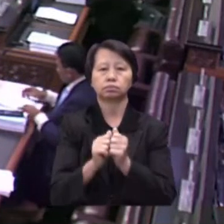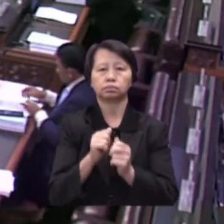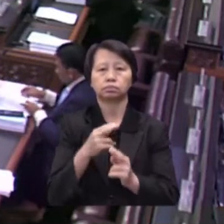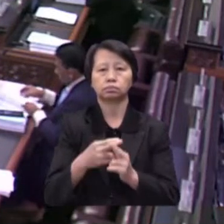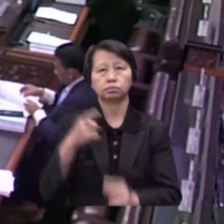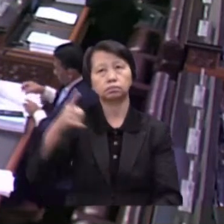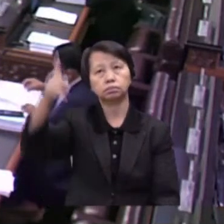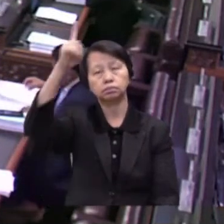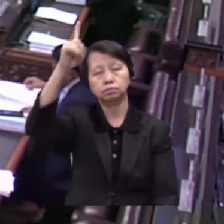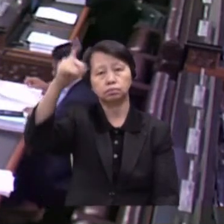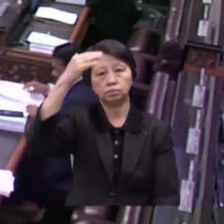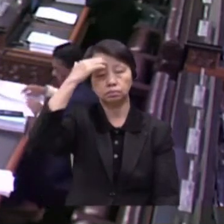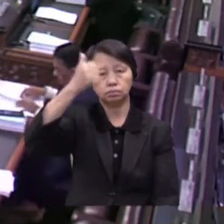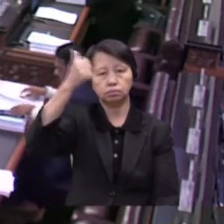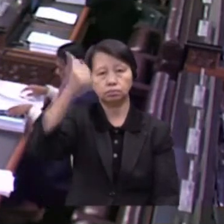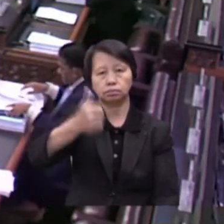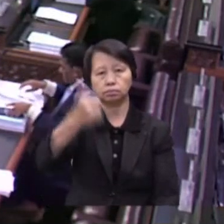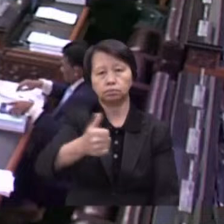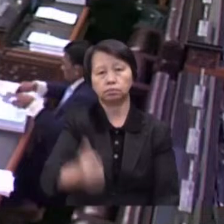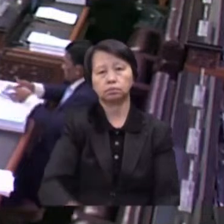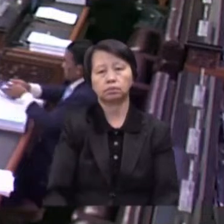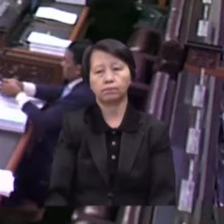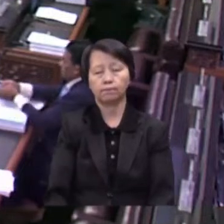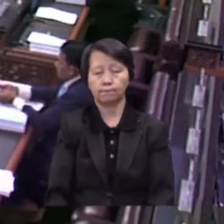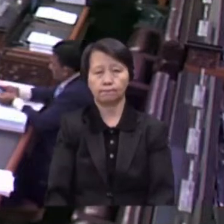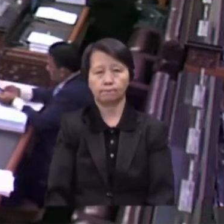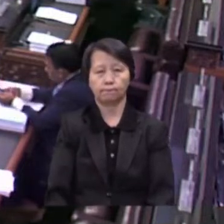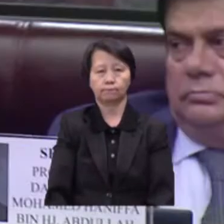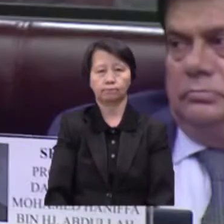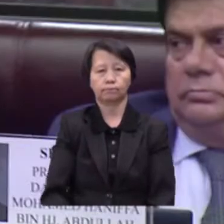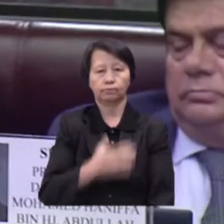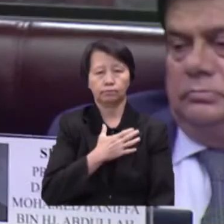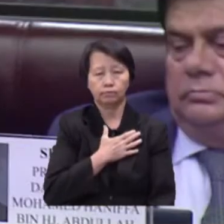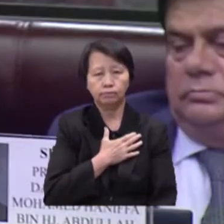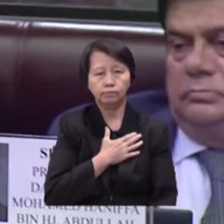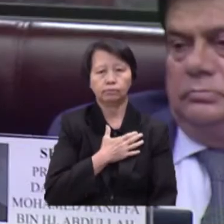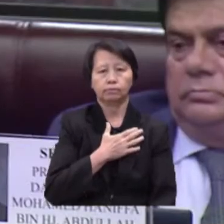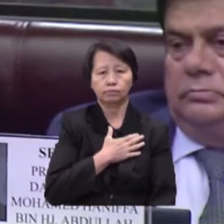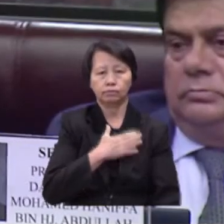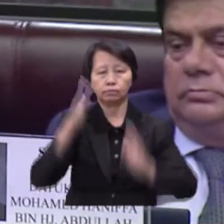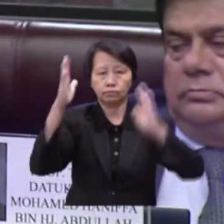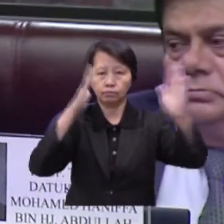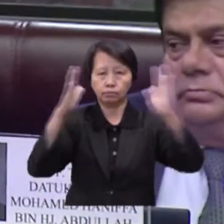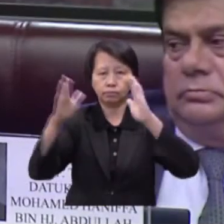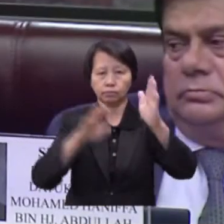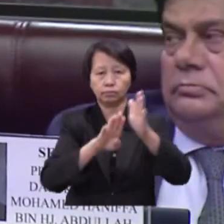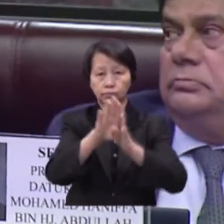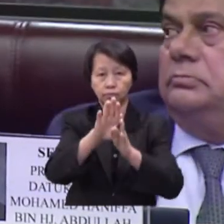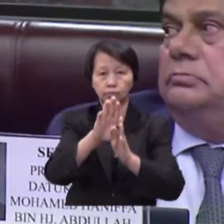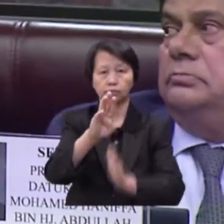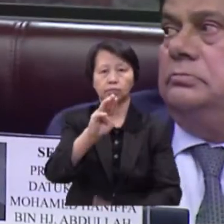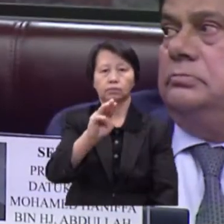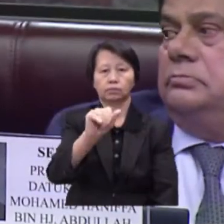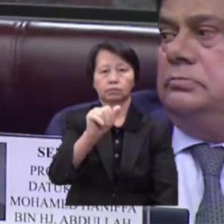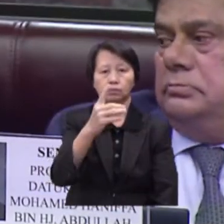Assalamualaikum warahmatullahi wabarakatuh salam sejahtera dan salam Malaysia Madani